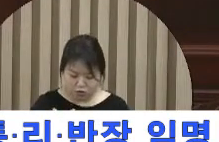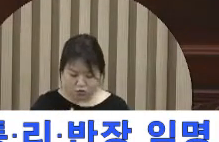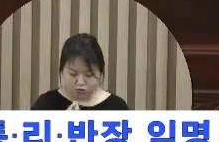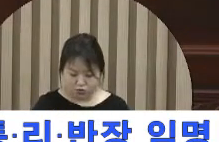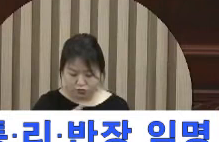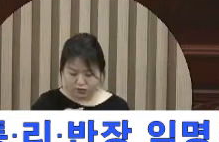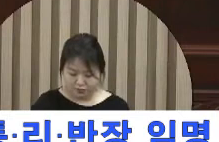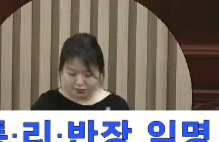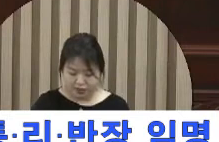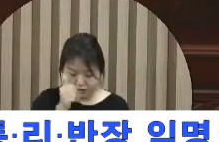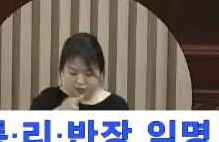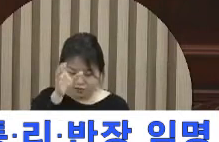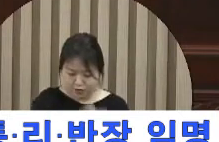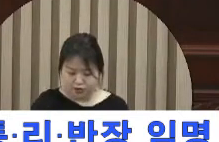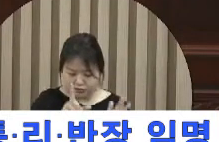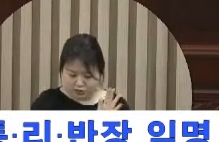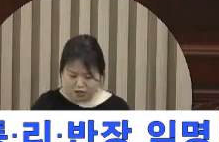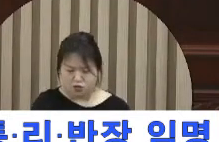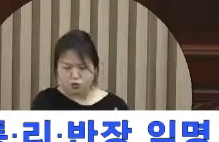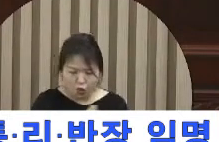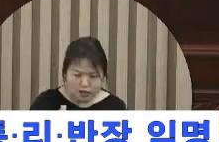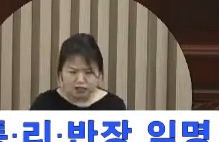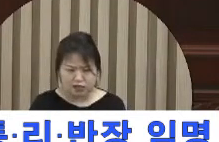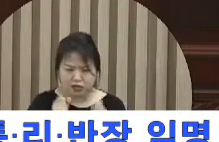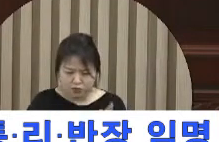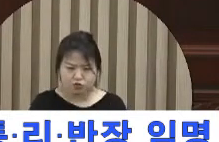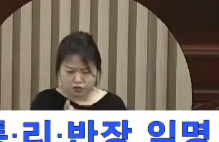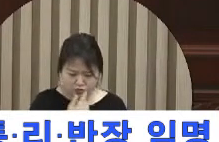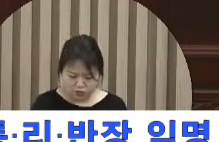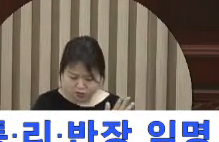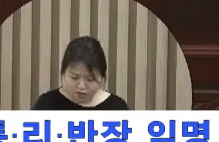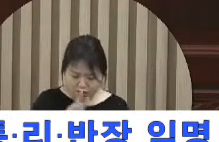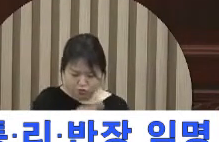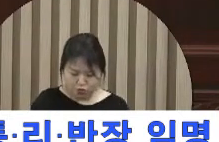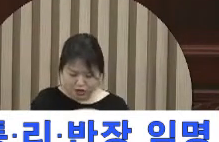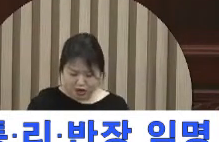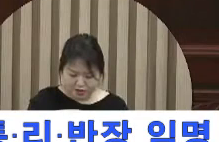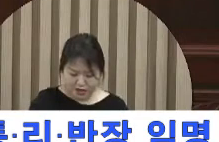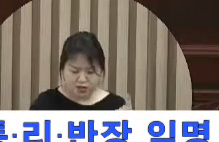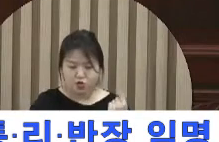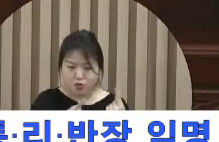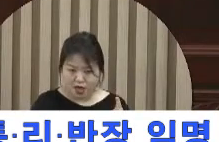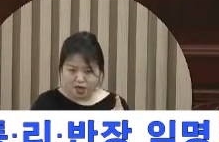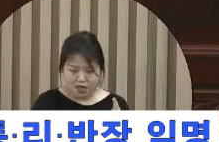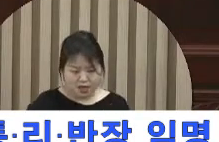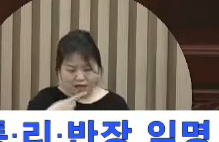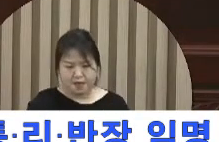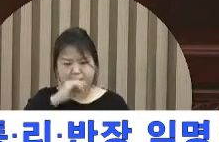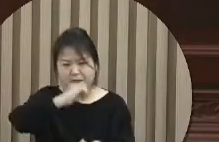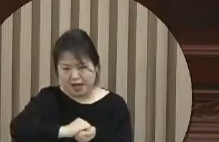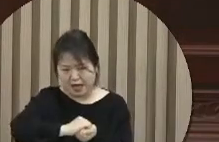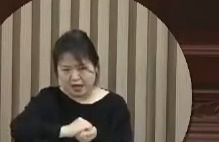시 주민들에게 균등한 기회를 보장하고자 관련 조례에 통리반장 1회 연임 제한